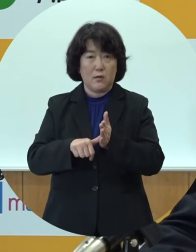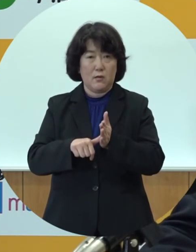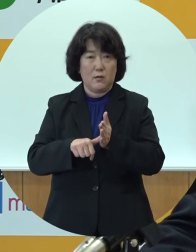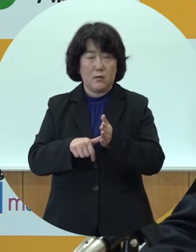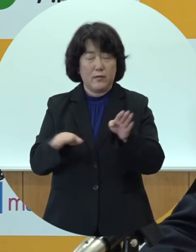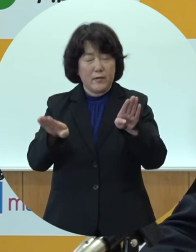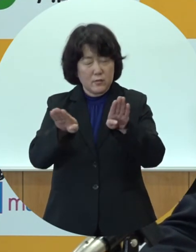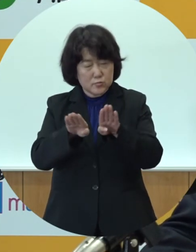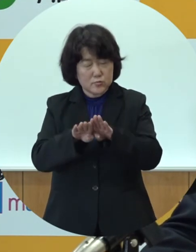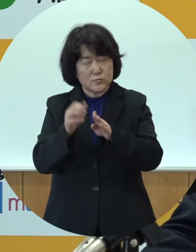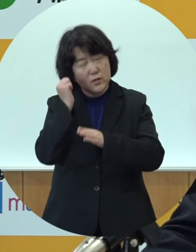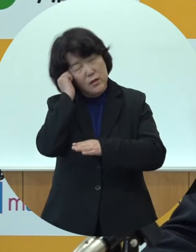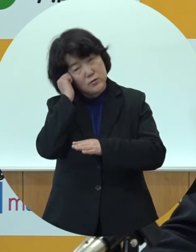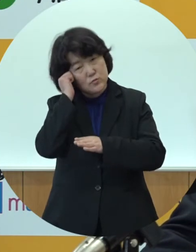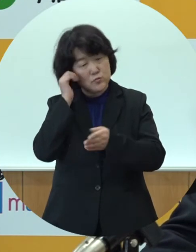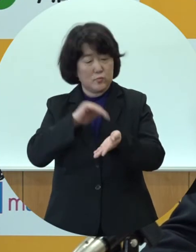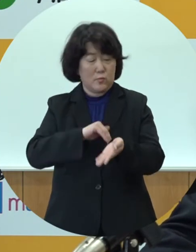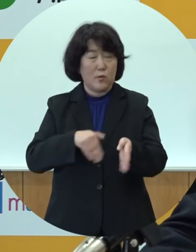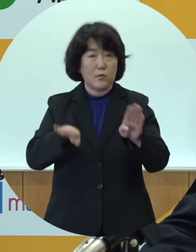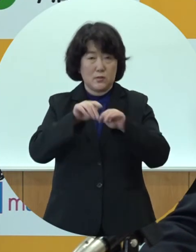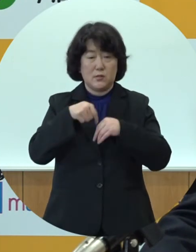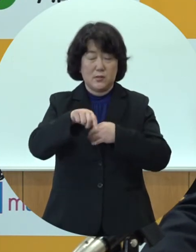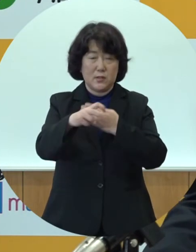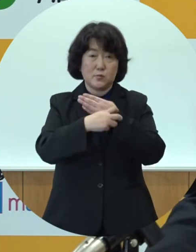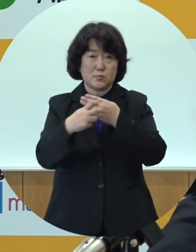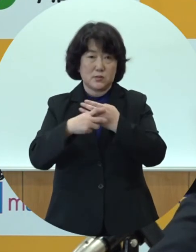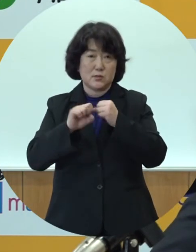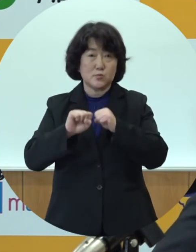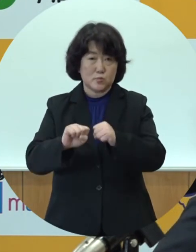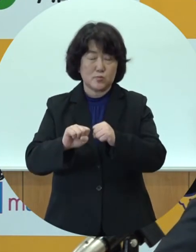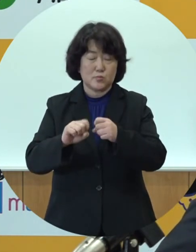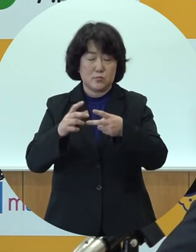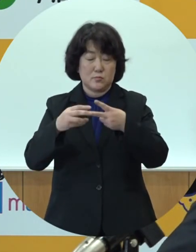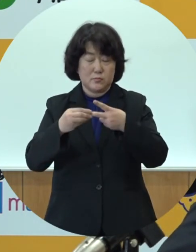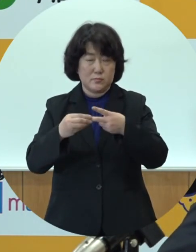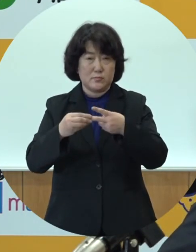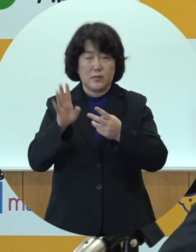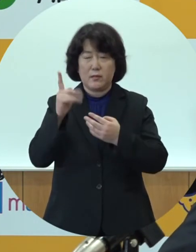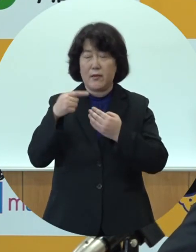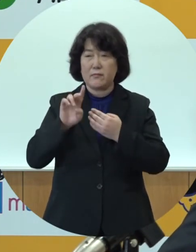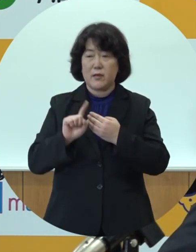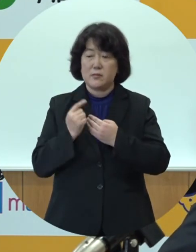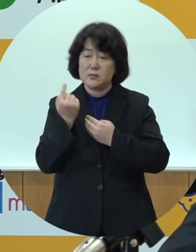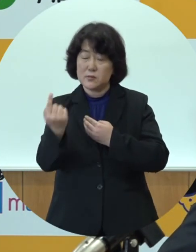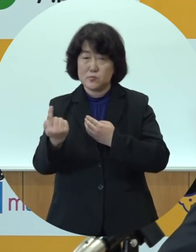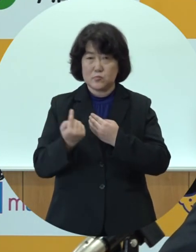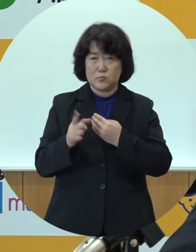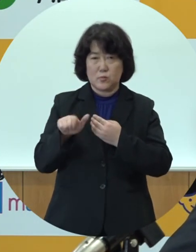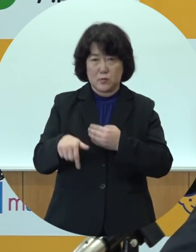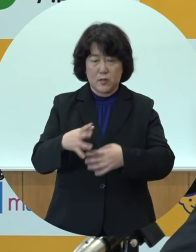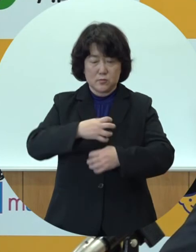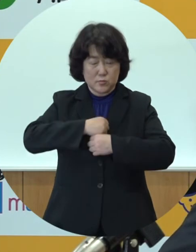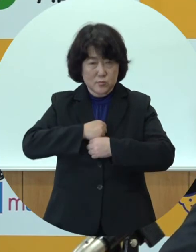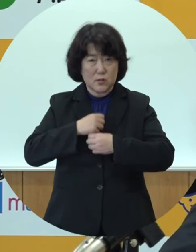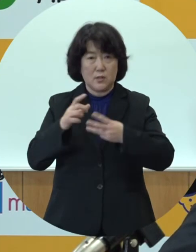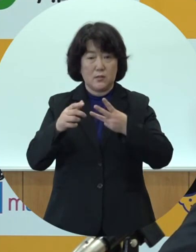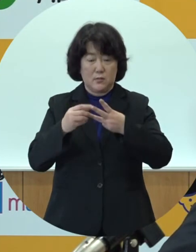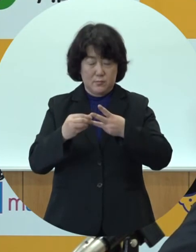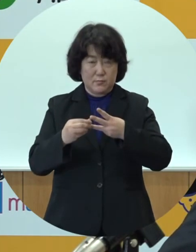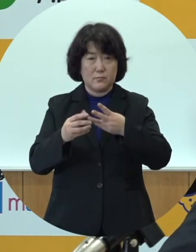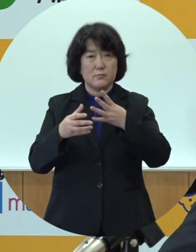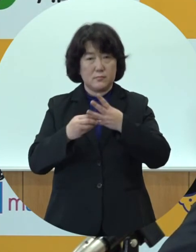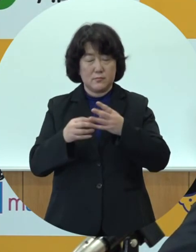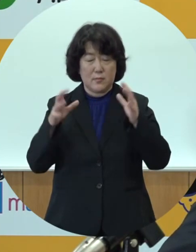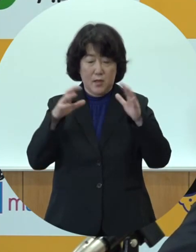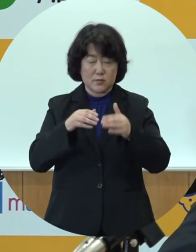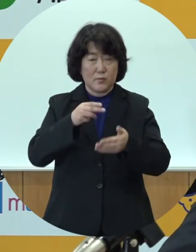お休みをいただいて受診を、そして県外との往来には十分にご注意を、会食をされる場合